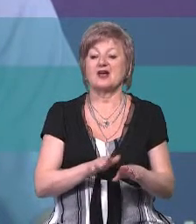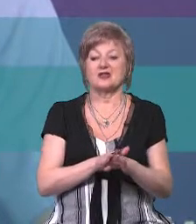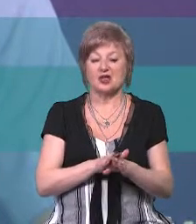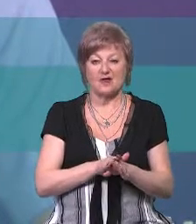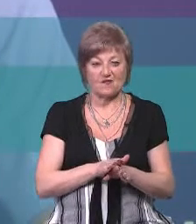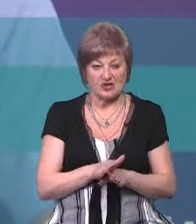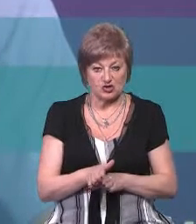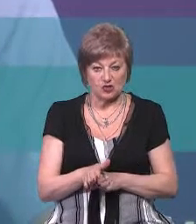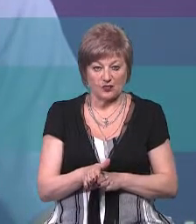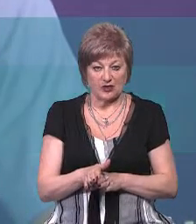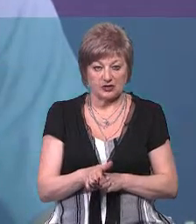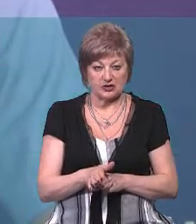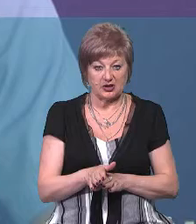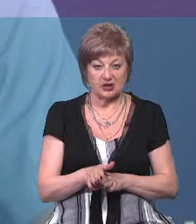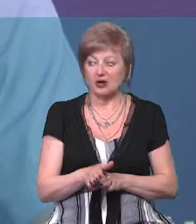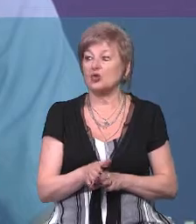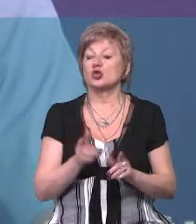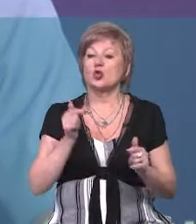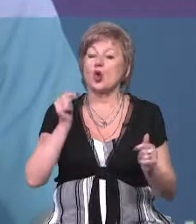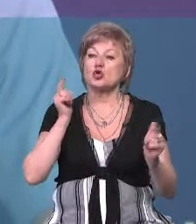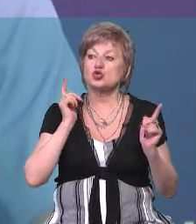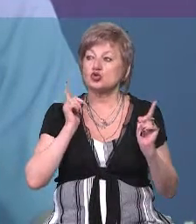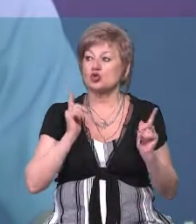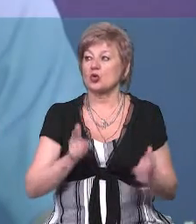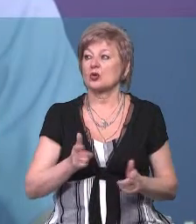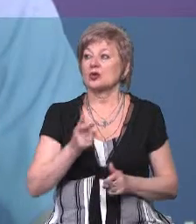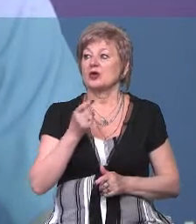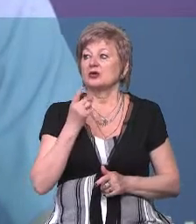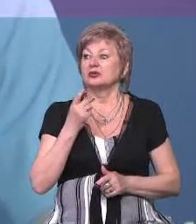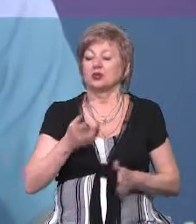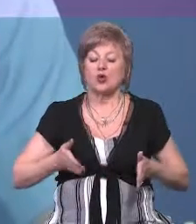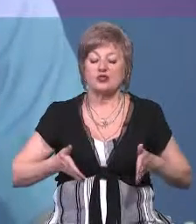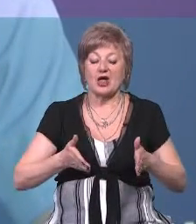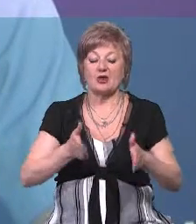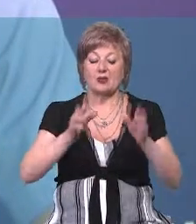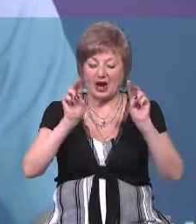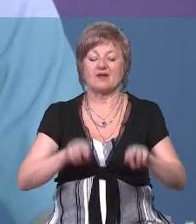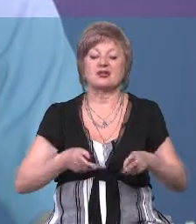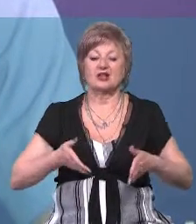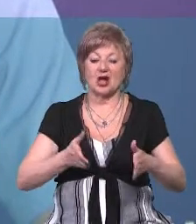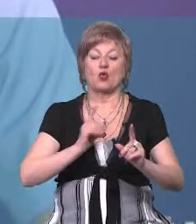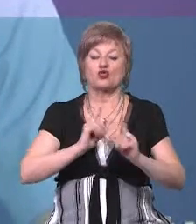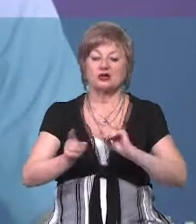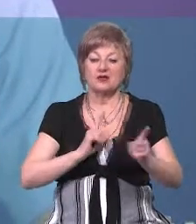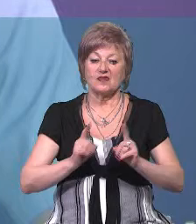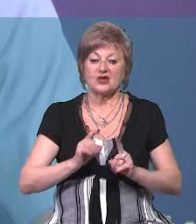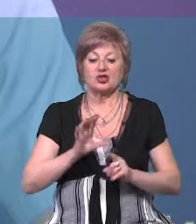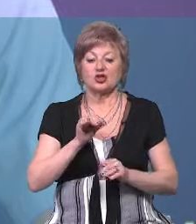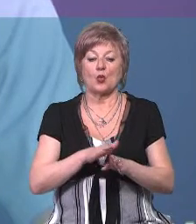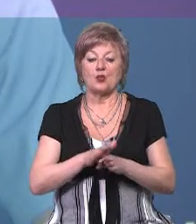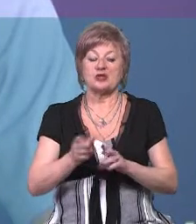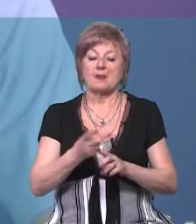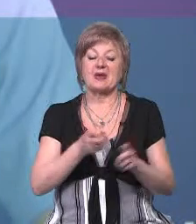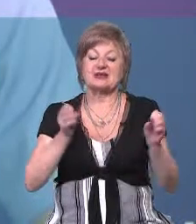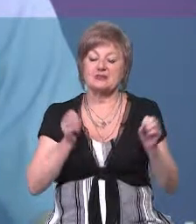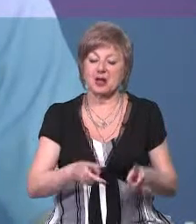немає. Але згідно пункту 2.3 правил дорожнього руху, для забезпечення безпеки дорожнього